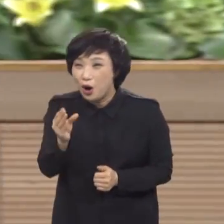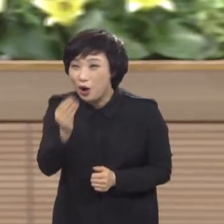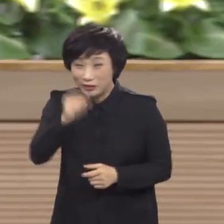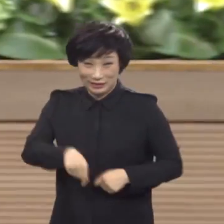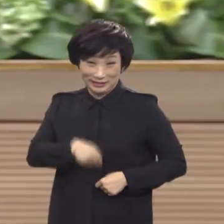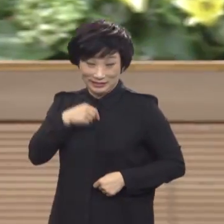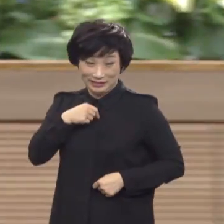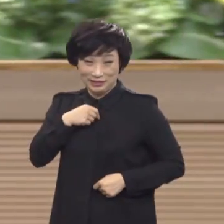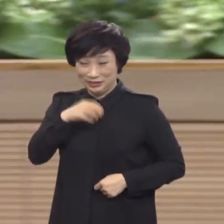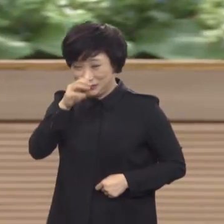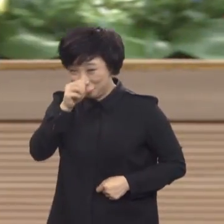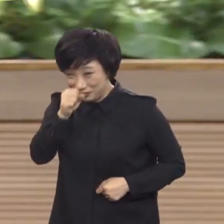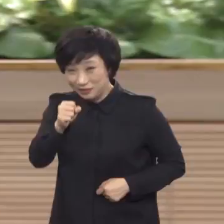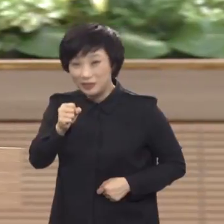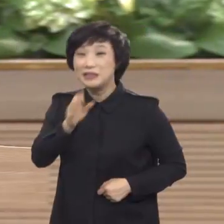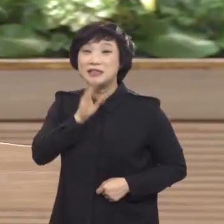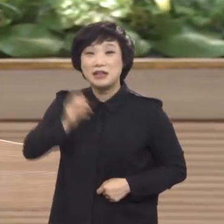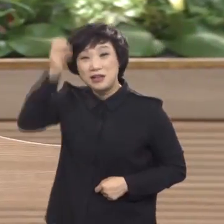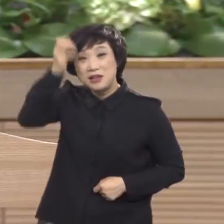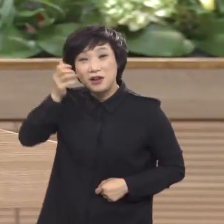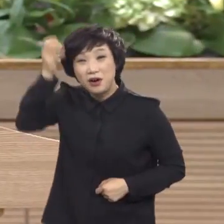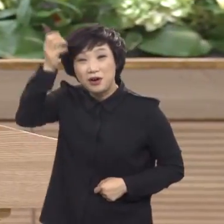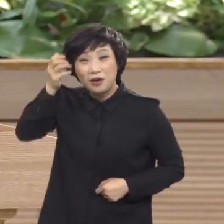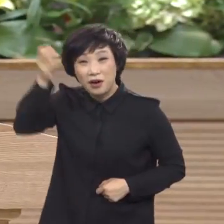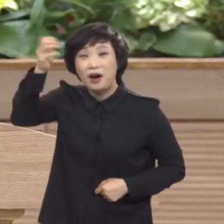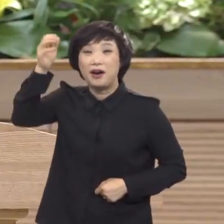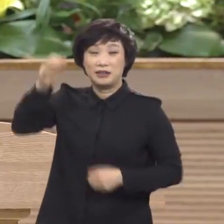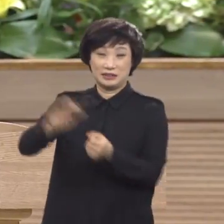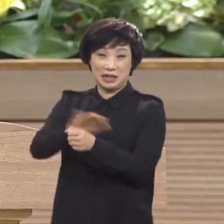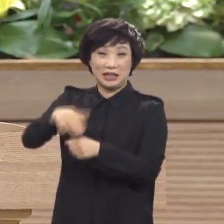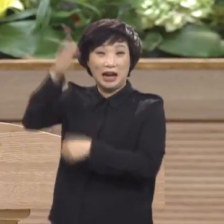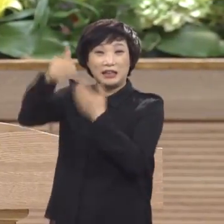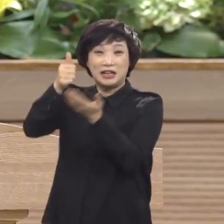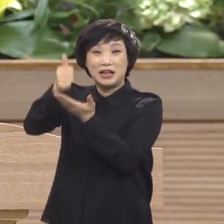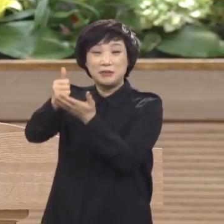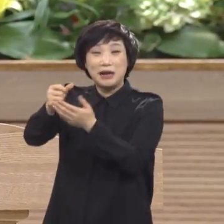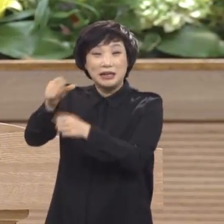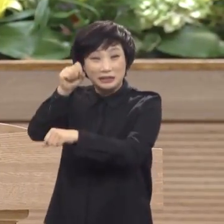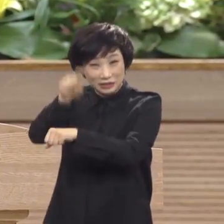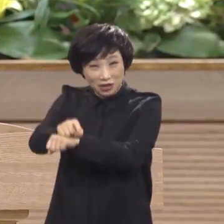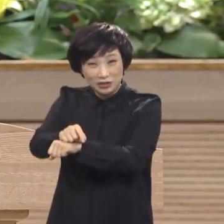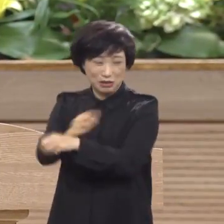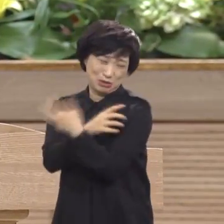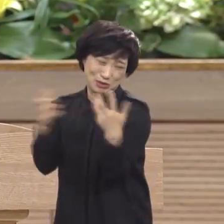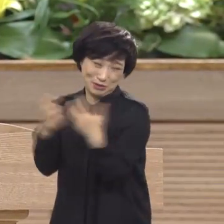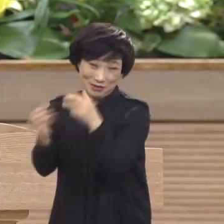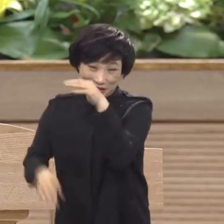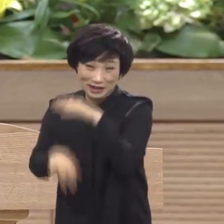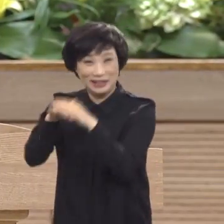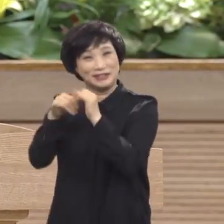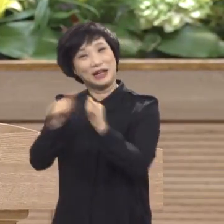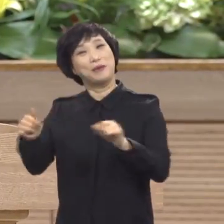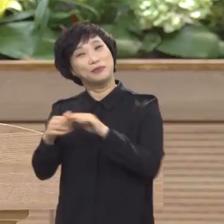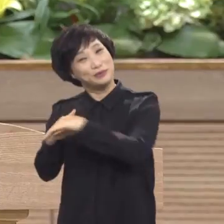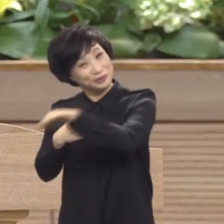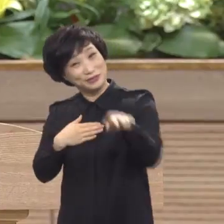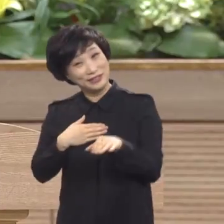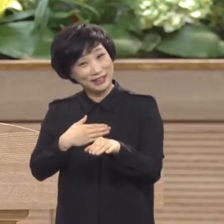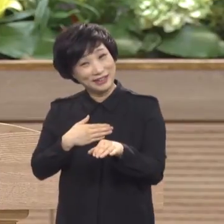거룩함과 의로움과 선하심과 신령함과 사랑의 하나님의 특성으로 꽉 찬 사람들이다 이 말입니다.